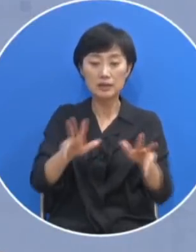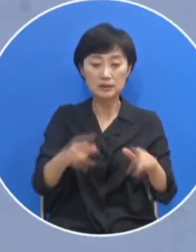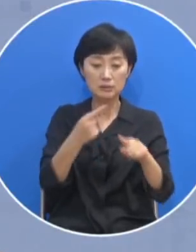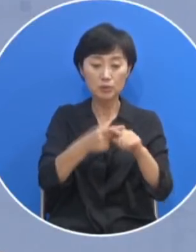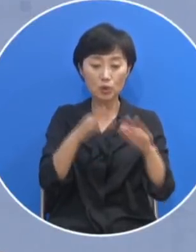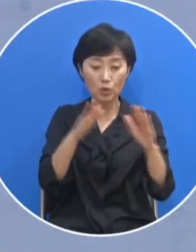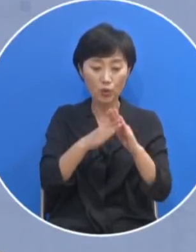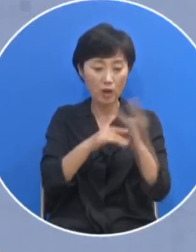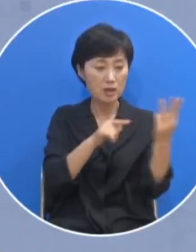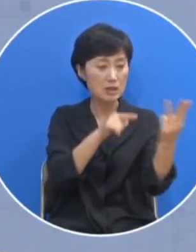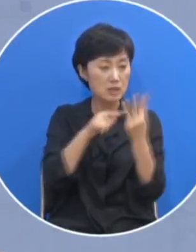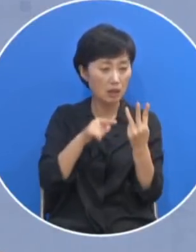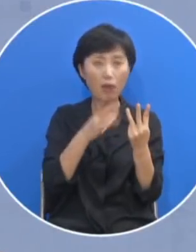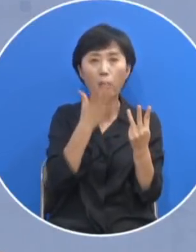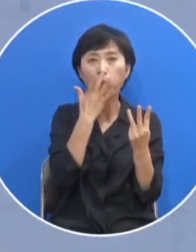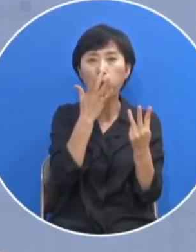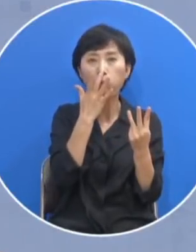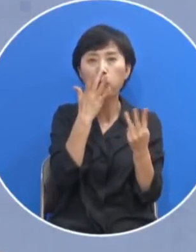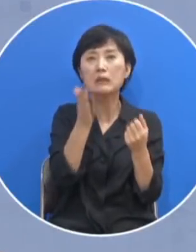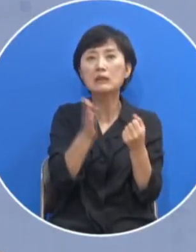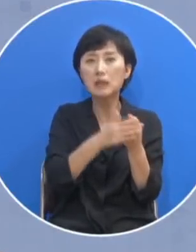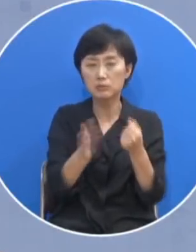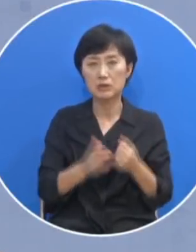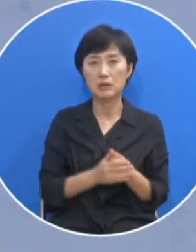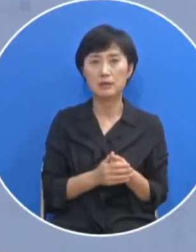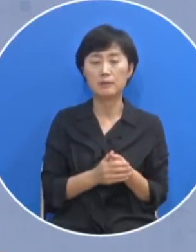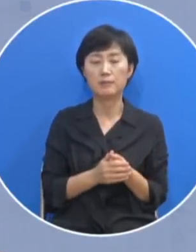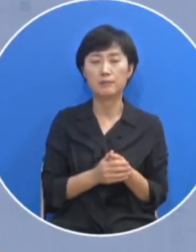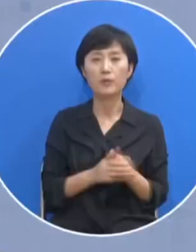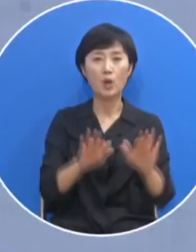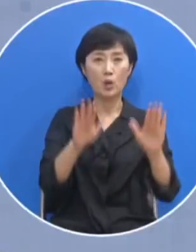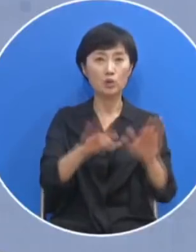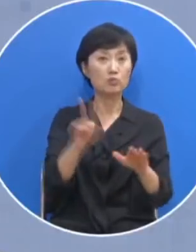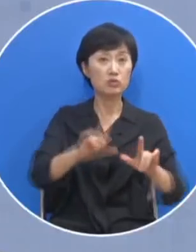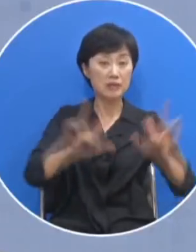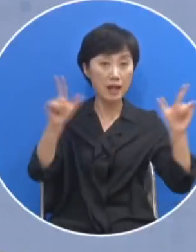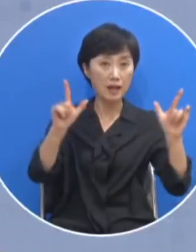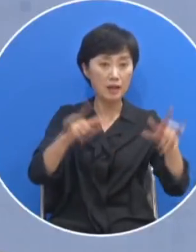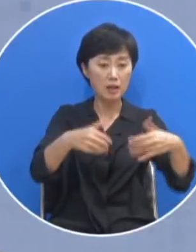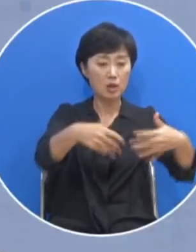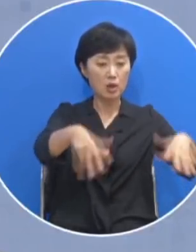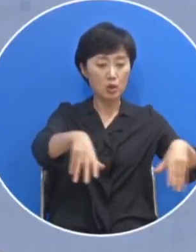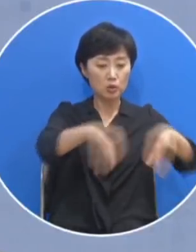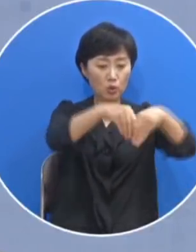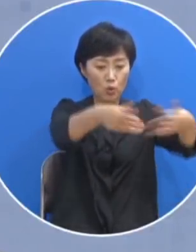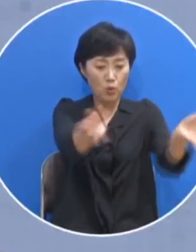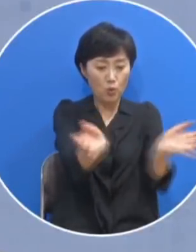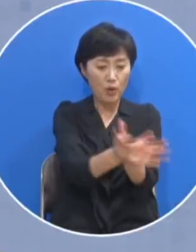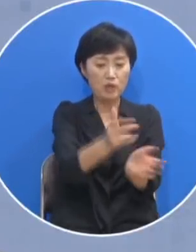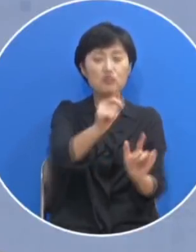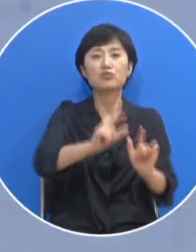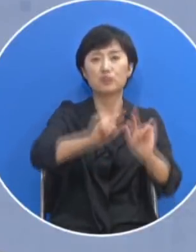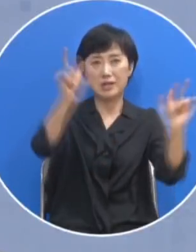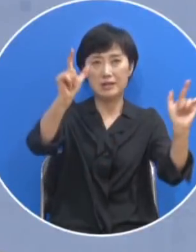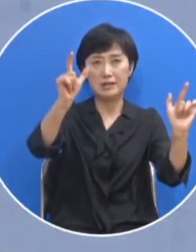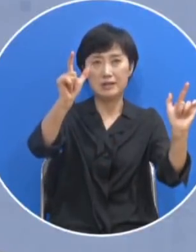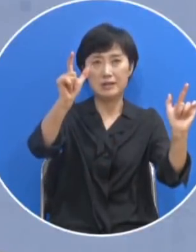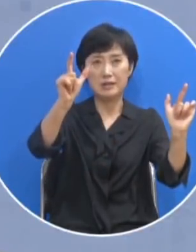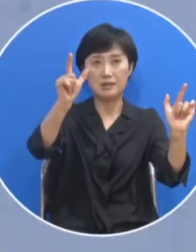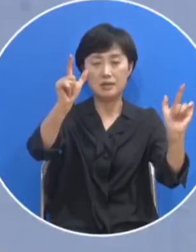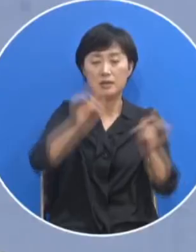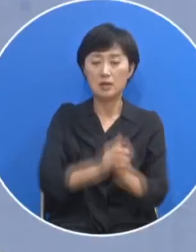주고 샀어 그래서 총회 줄이고 좀 그 줄입니다 그래서 교회는 설 을 에서 gds 전화로 싸우고 있었는데 아주